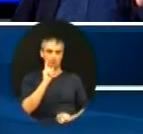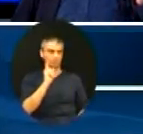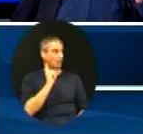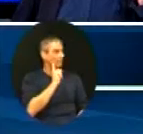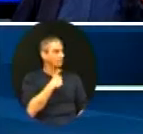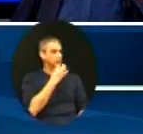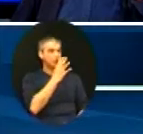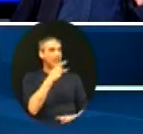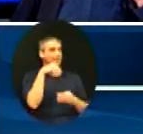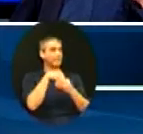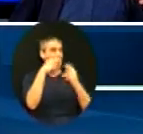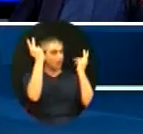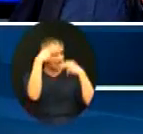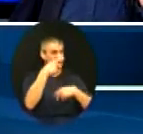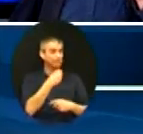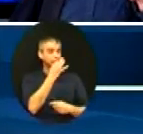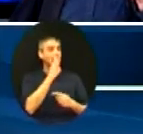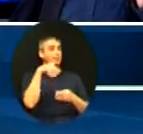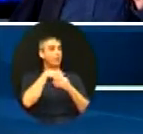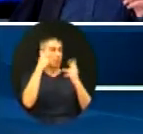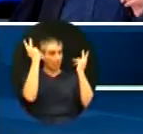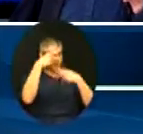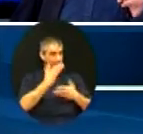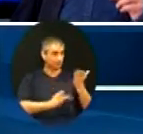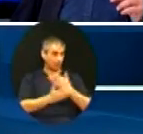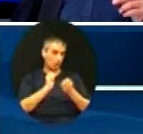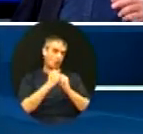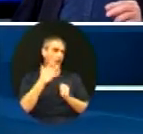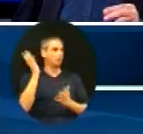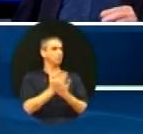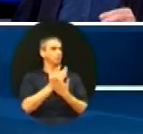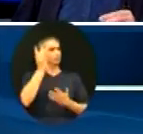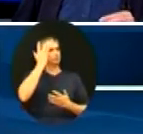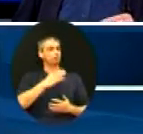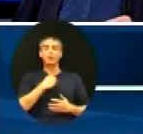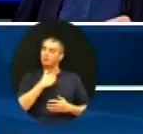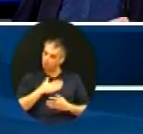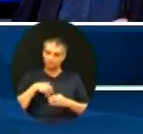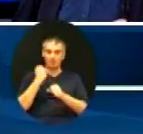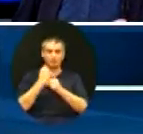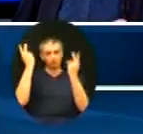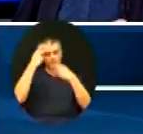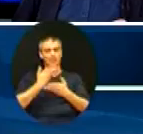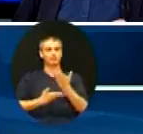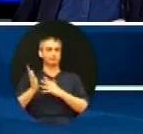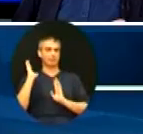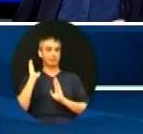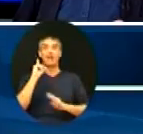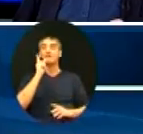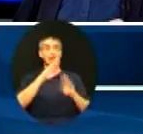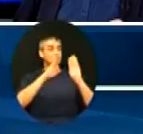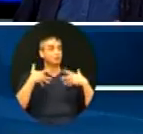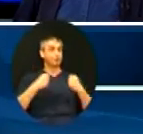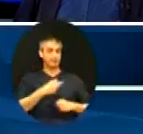רגע, השאלה אם במסגרת הסדר, השאלה אם במסגרת הסדר או חד צדדי. אנחנו רוצים לעשות את זה במסגרת הסדר, אבל אם מועצת הביטחון